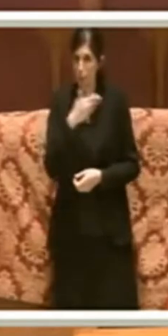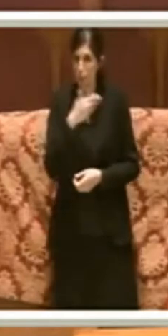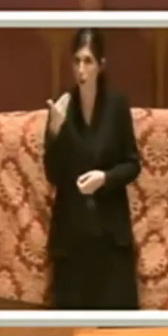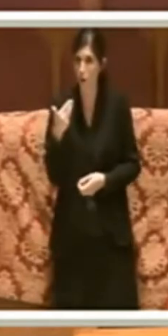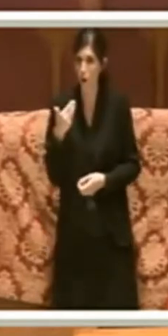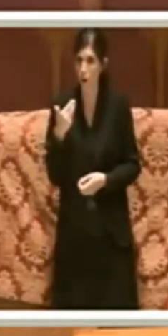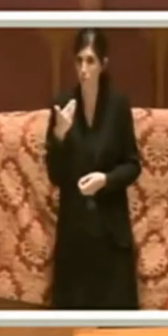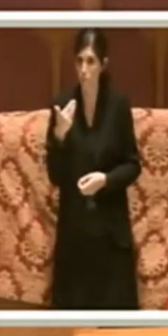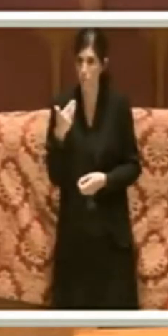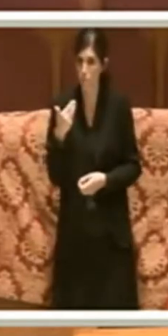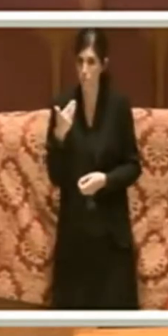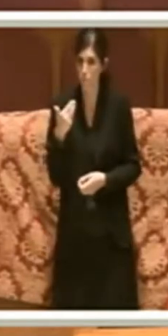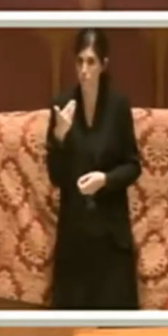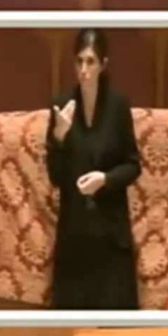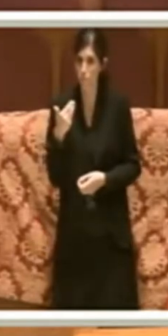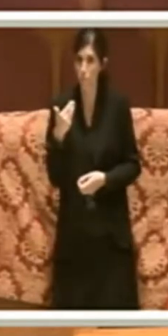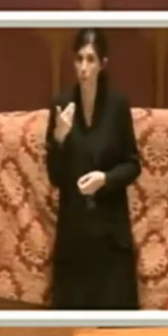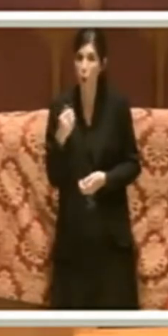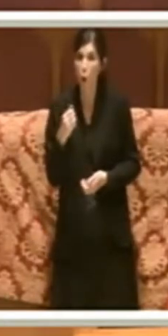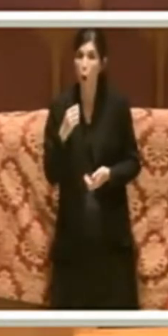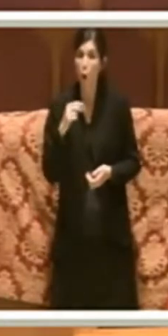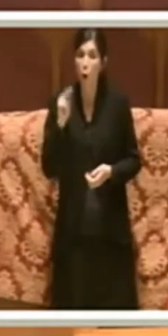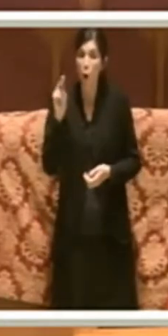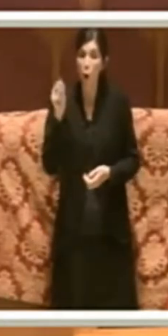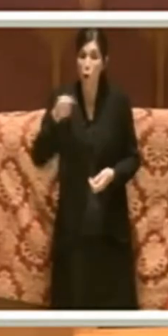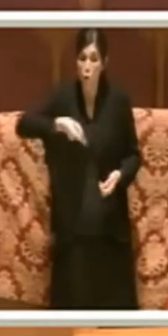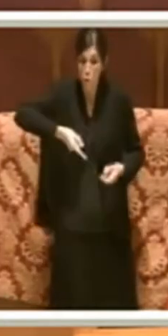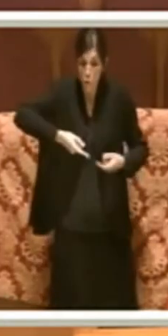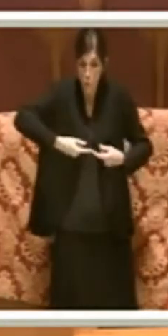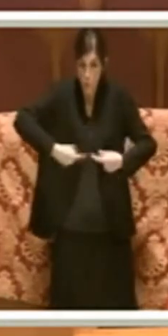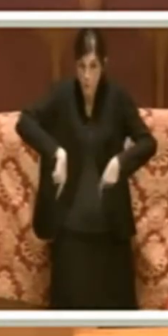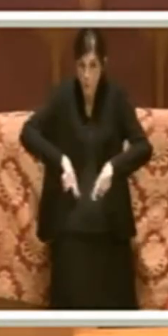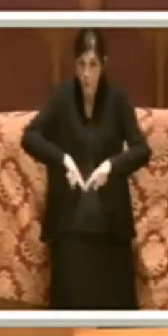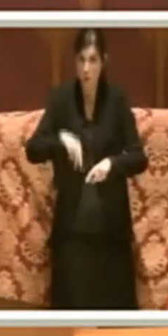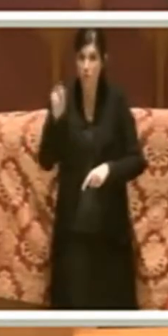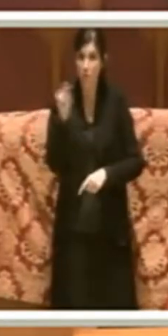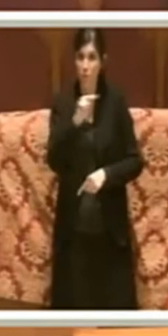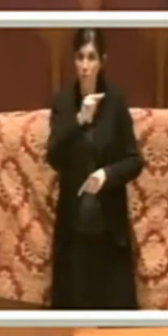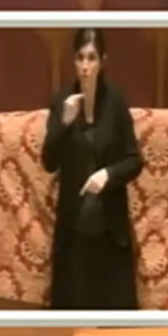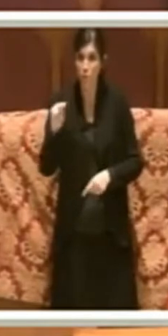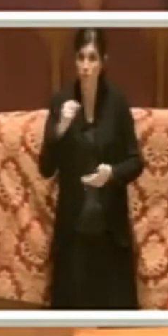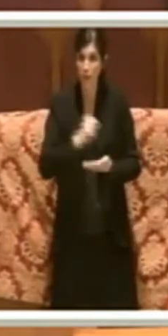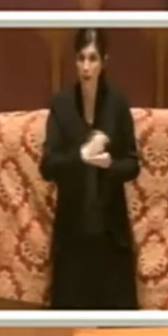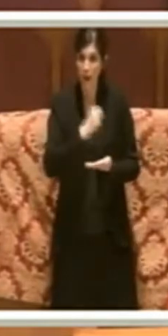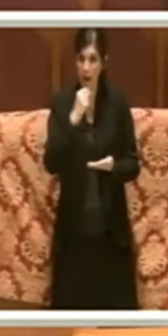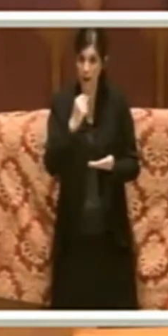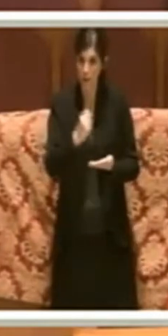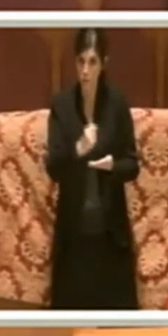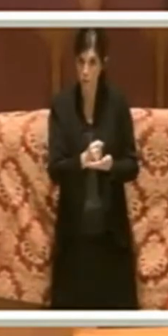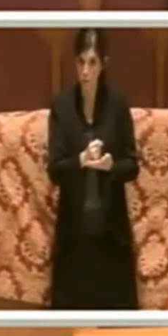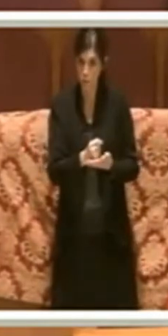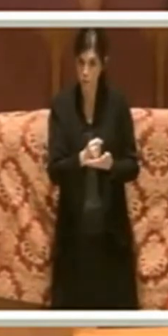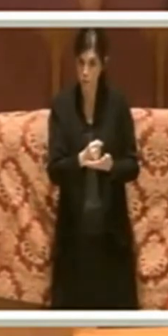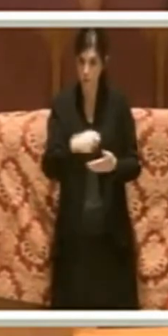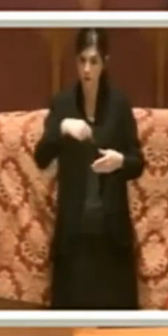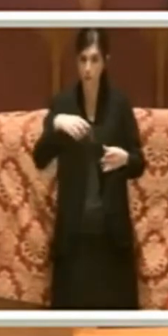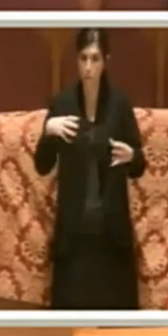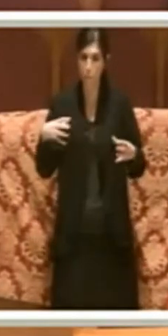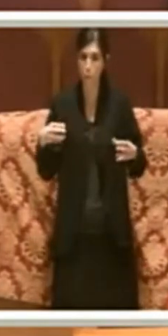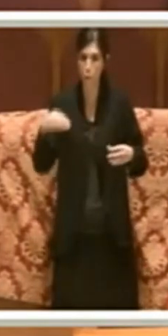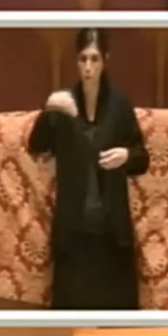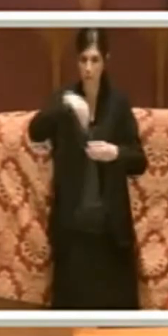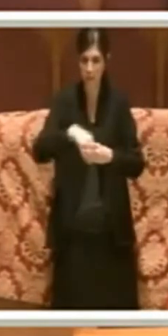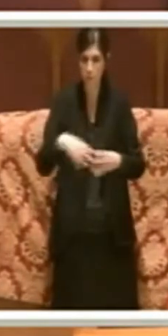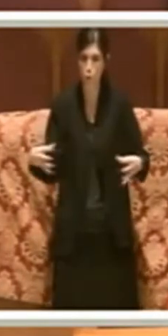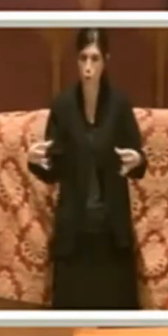assolutamente. Stiamo votando un atto che ci dice che in un gruppo che ha un perimetro di consolidamento di un